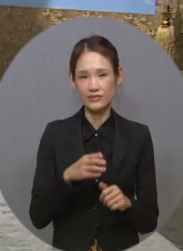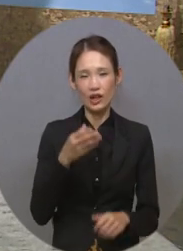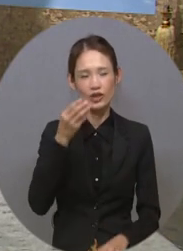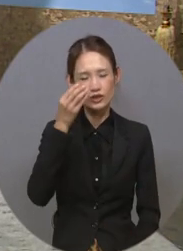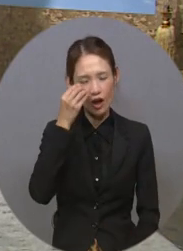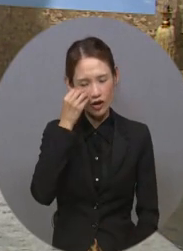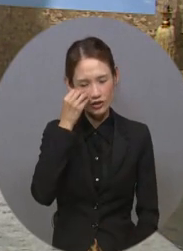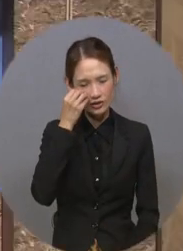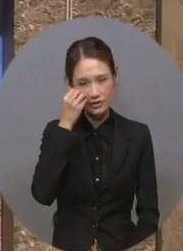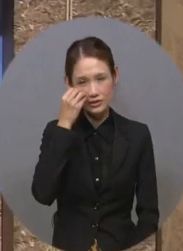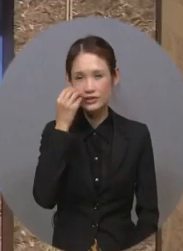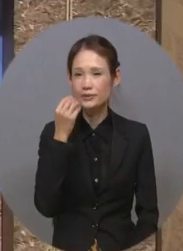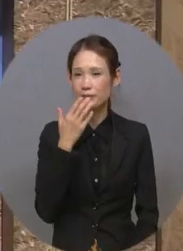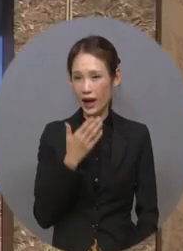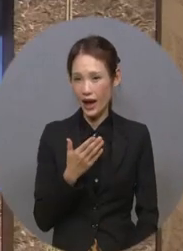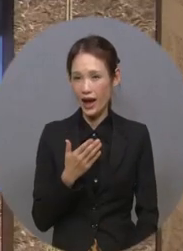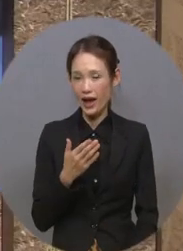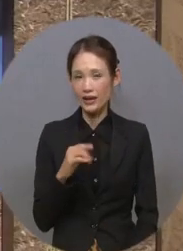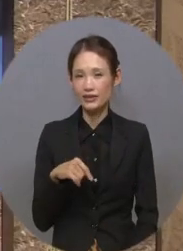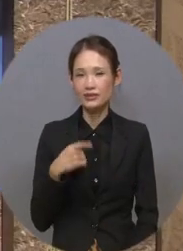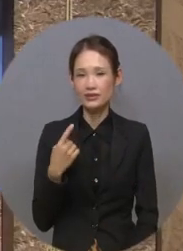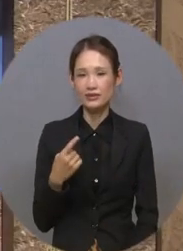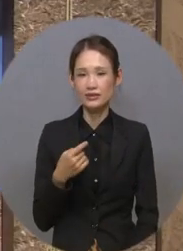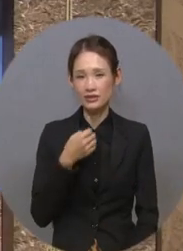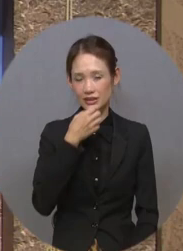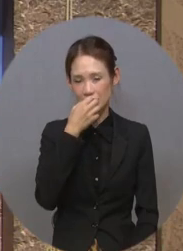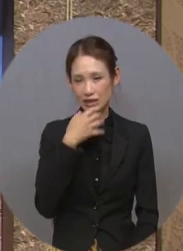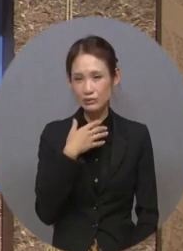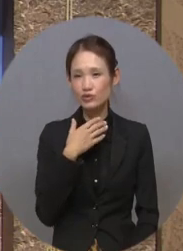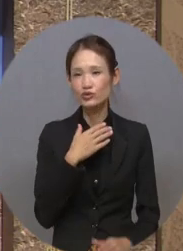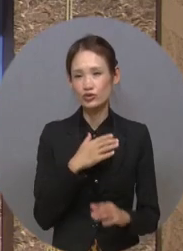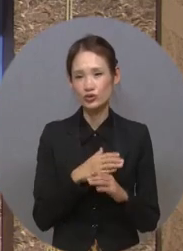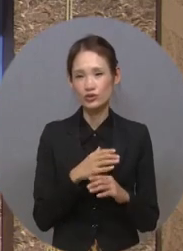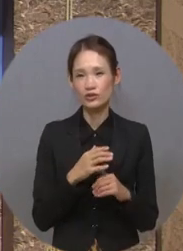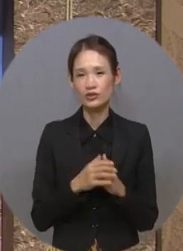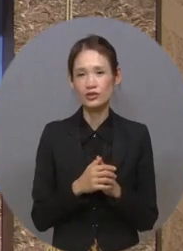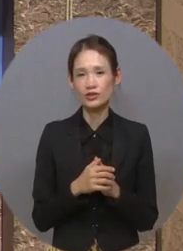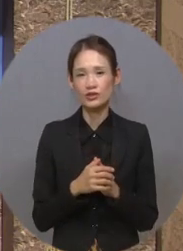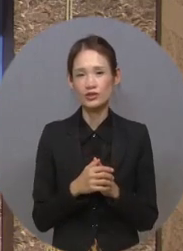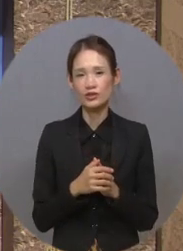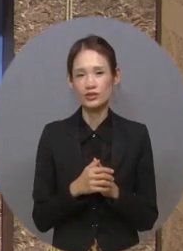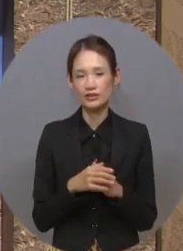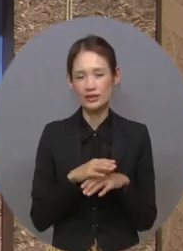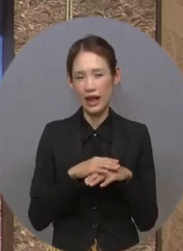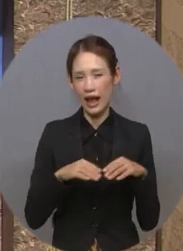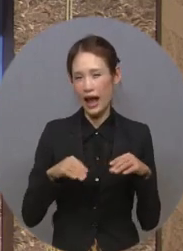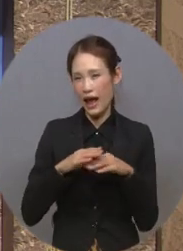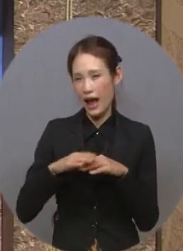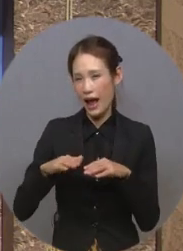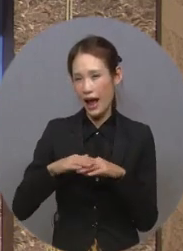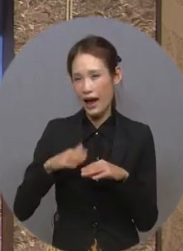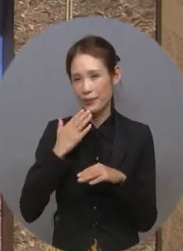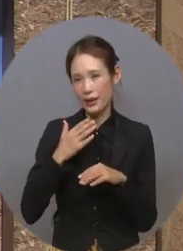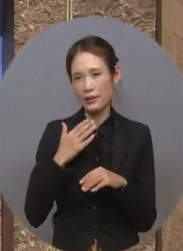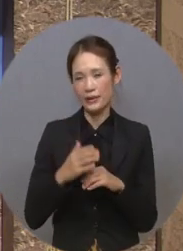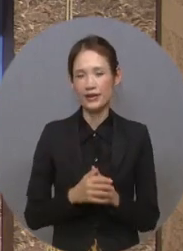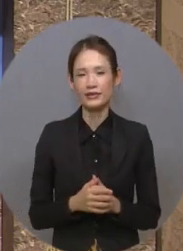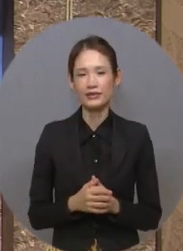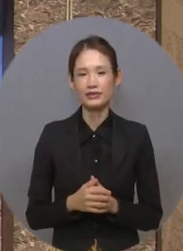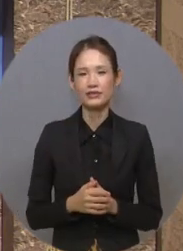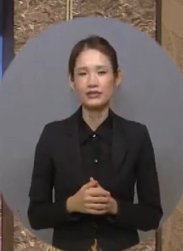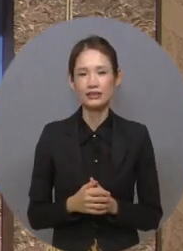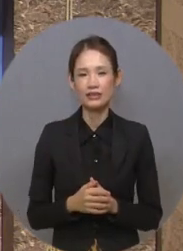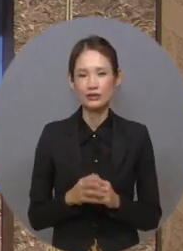잘 적응만 하면 네. 이 힘든 와중에서도 또 잘 풀리는 사람 잘 풀리고 예, 예. 또 그런 게 있더라고요. 맞습니다. 그러니까